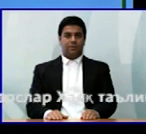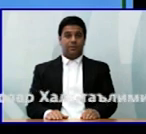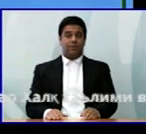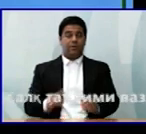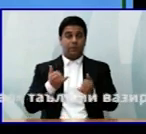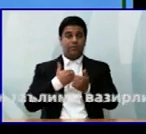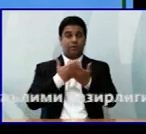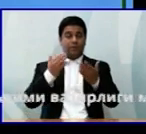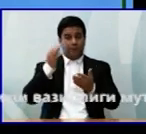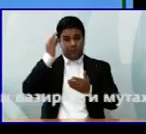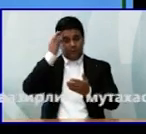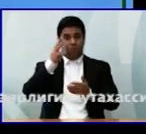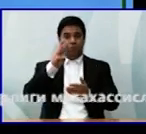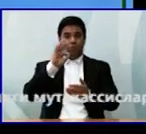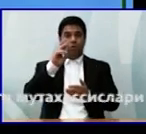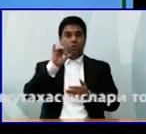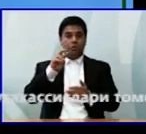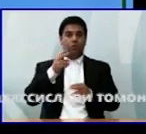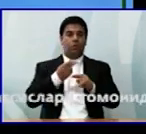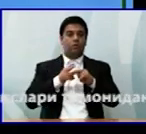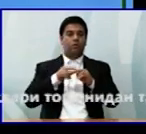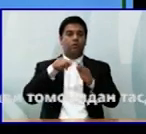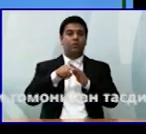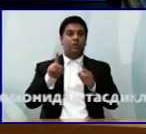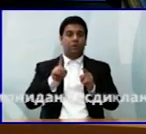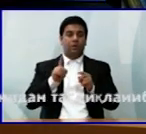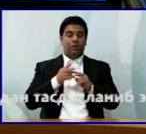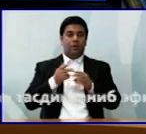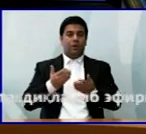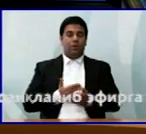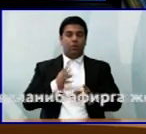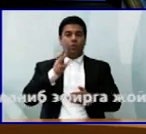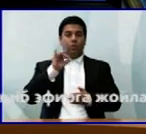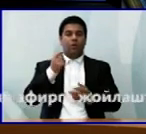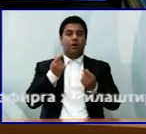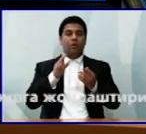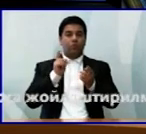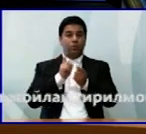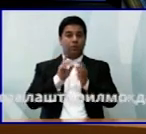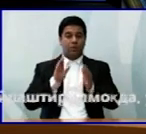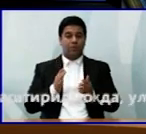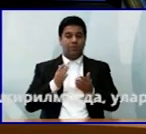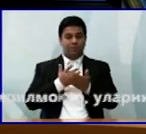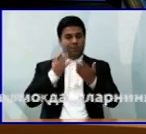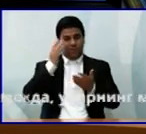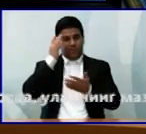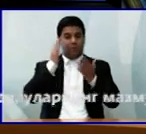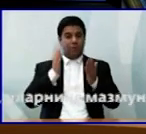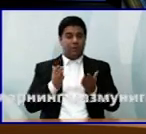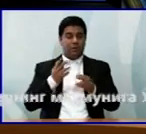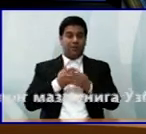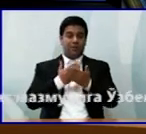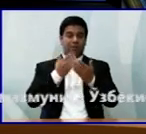Keling, eslaymiz. Modul o'zi nima? Umuman hayotda modul qayerda uchraydi? Tasavvur qiling, siz bir